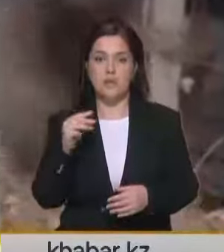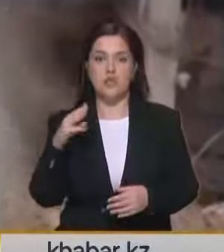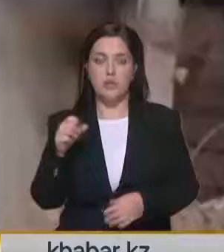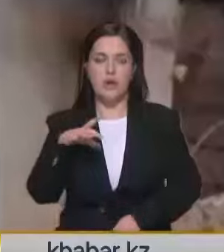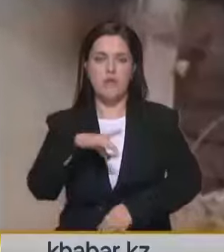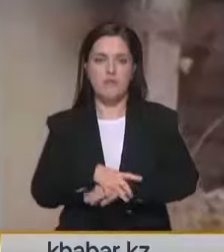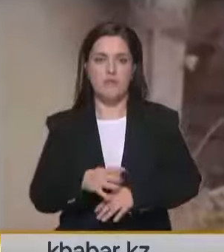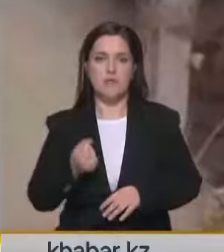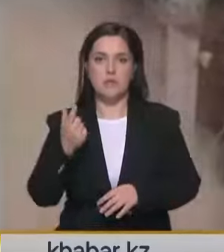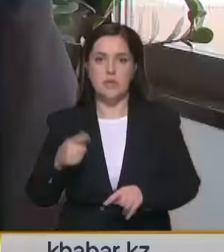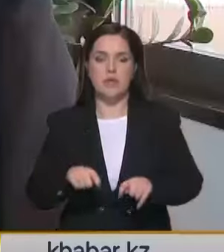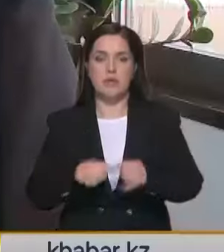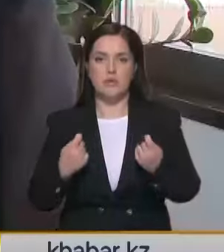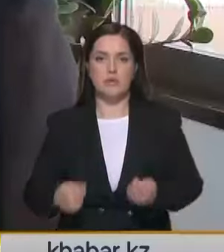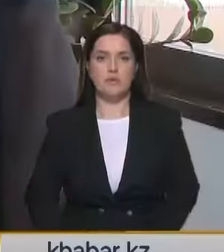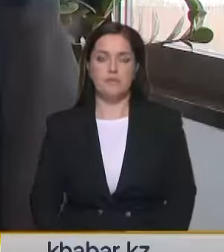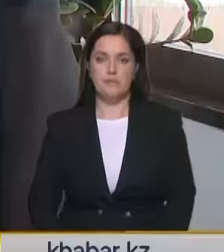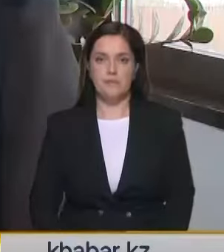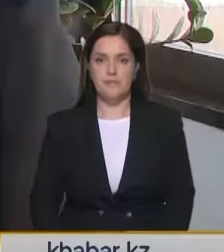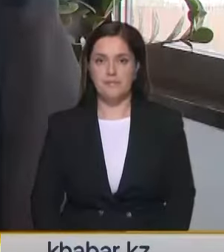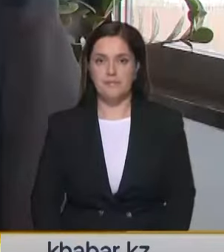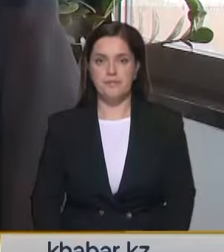несколько нарушений.